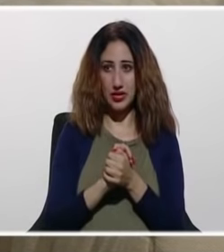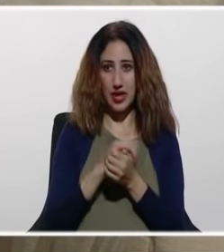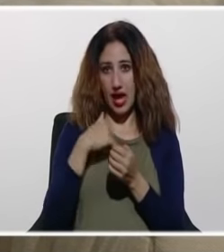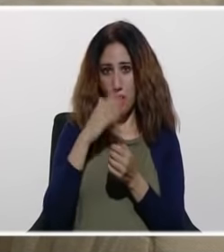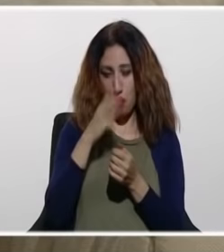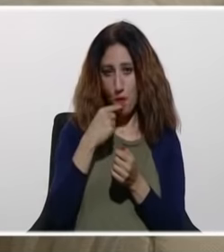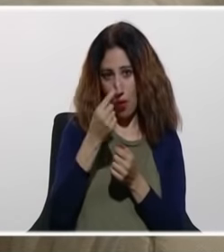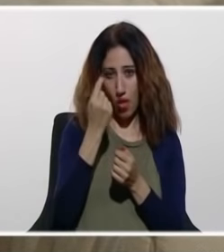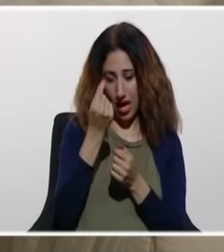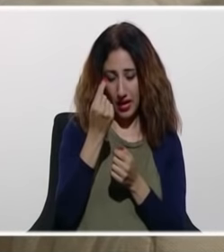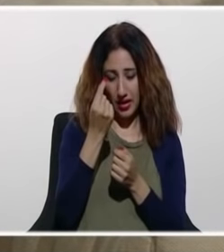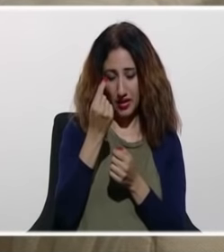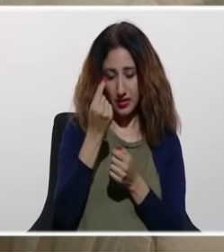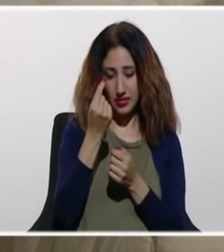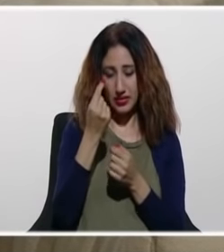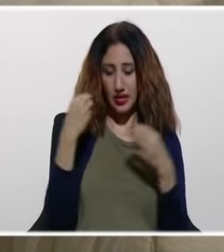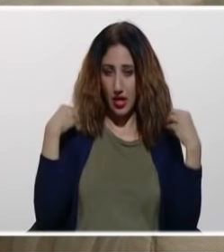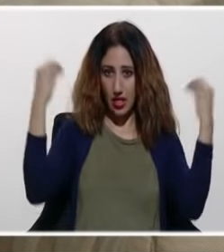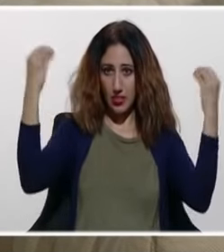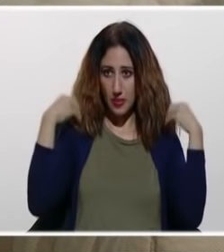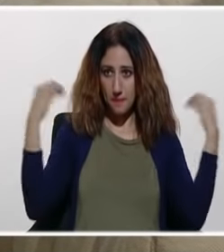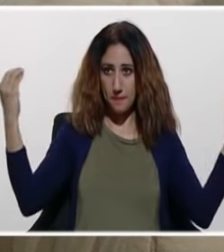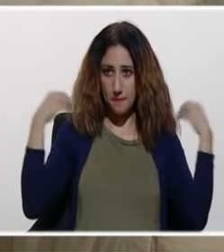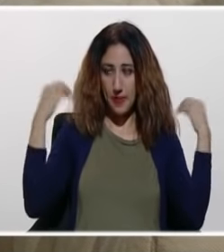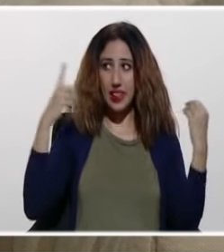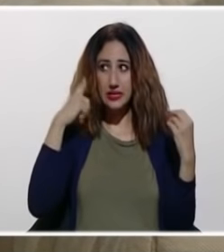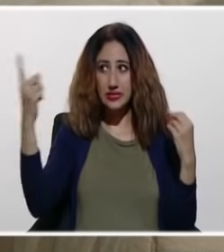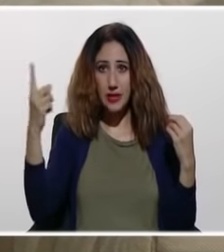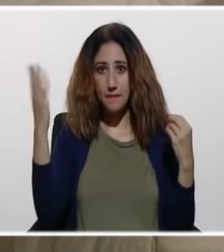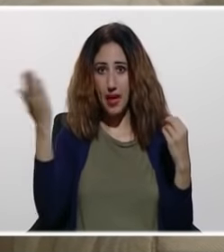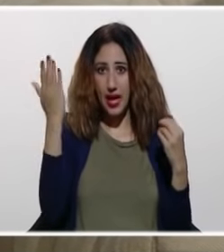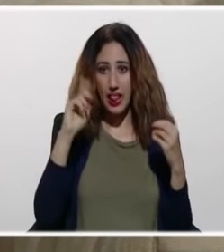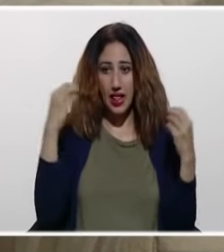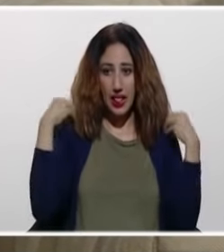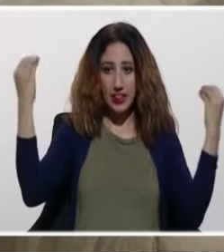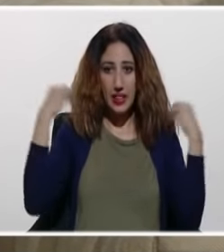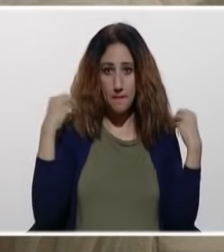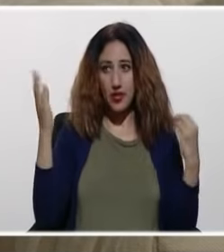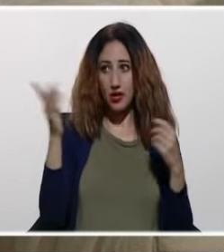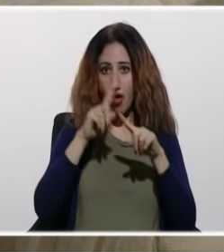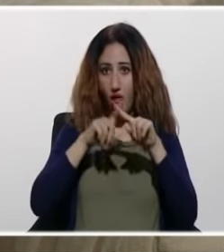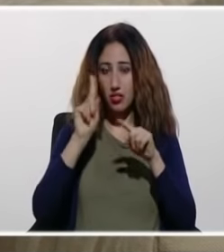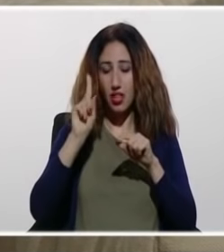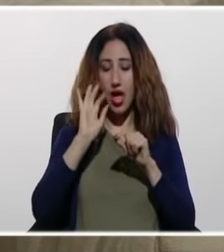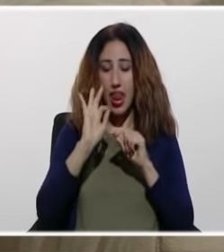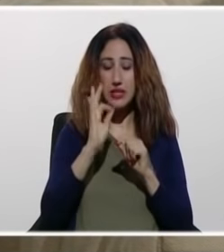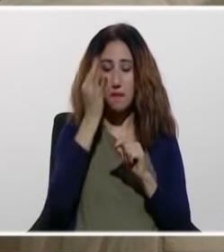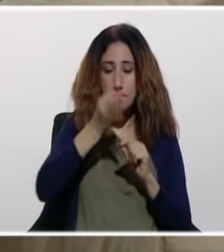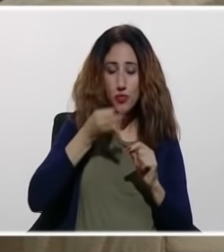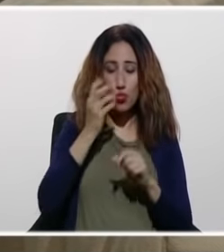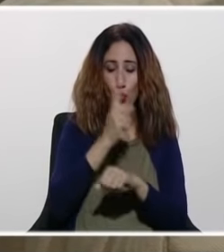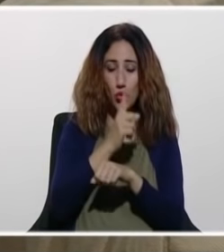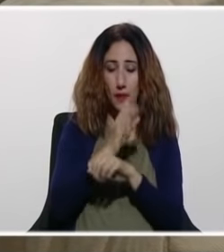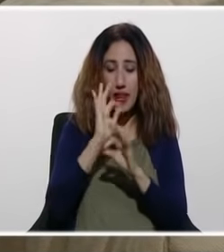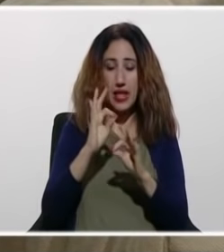حاجة للناس اللي بتتمرن، يعني ما تسمعش لاي حد، ما تاخدش تمرينك من اي حد ما تعرفوش. إيه، قبل ما